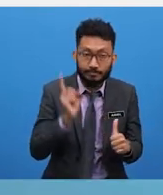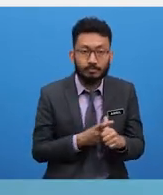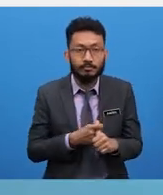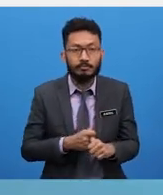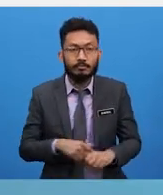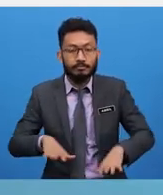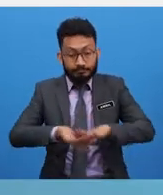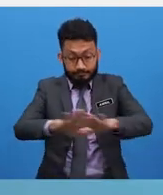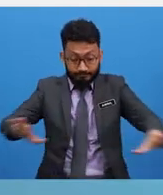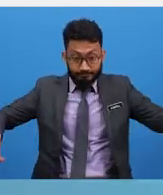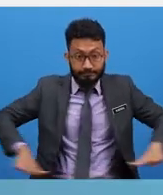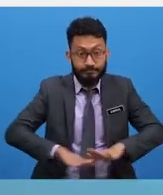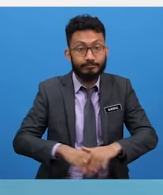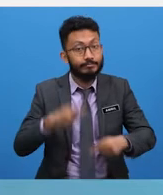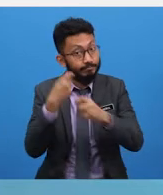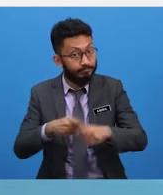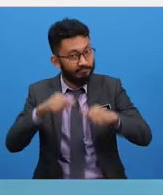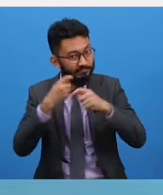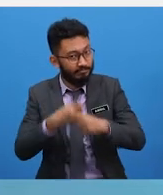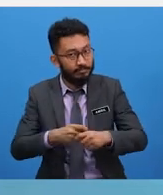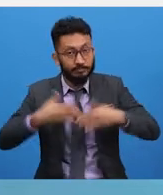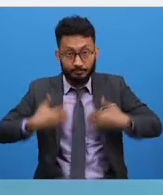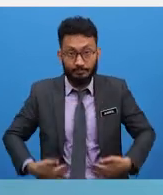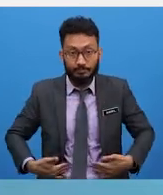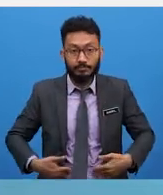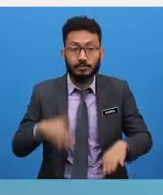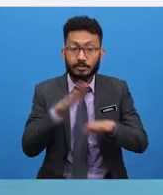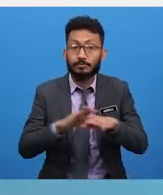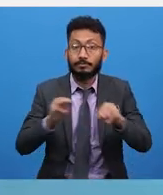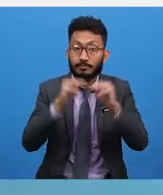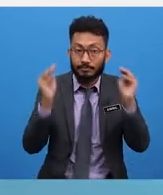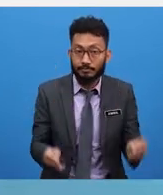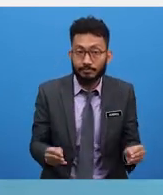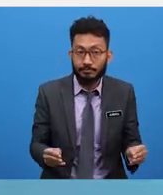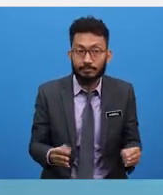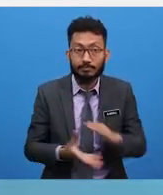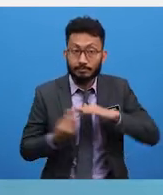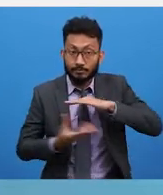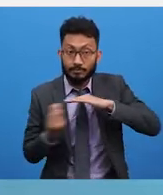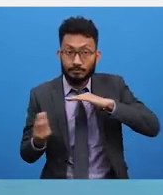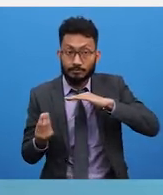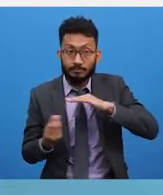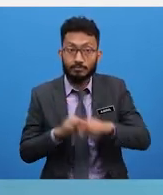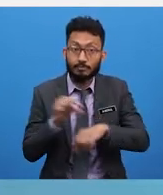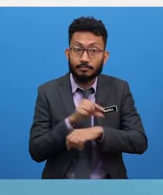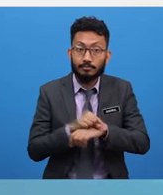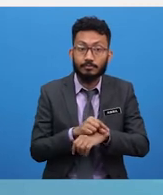ratakan dan tetapkan kain di atas meja cetak menggunakan pita pelekat.